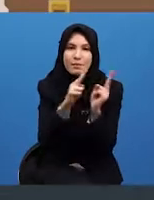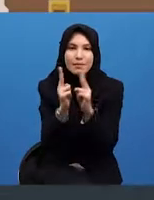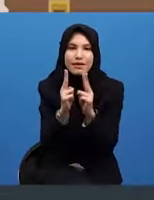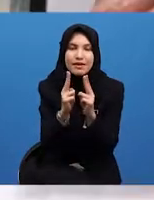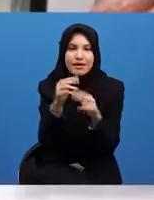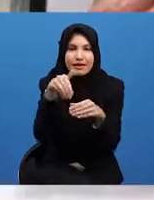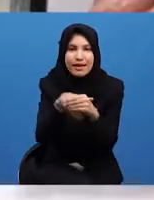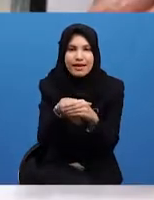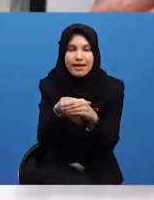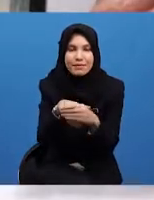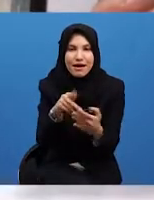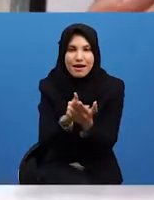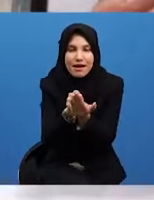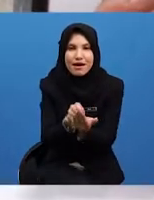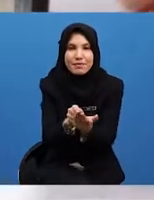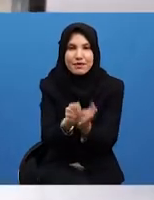selam ini.